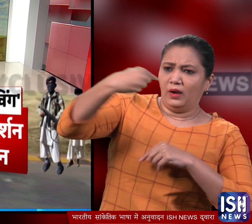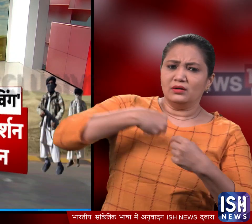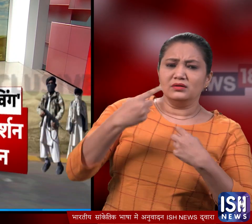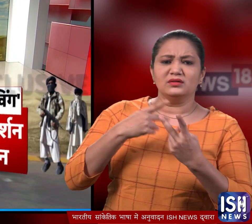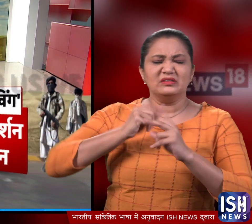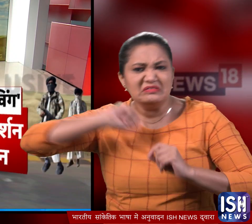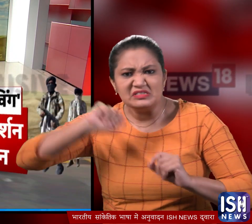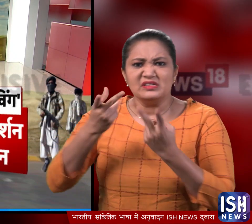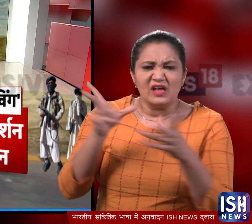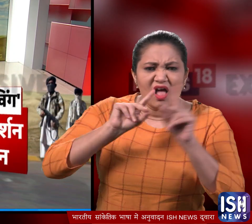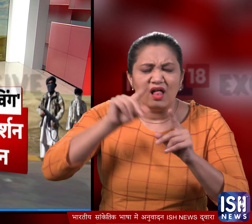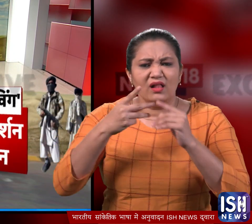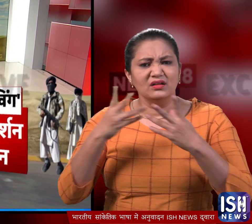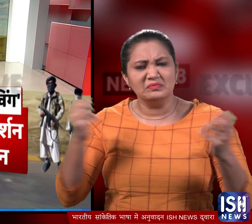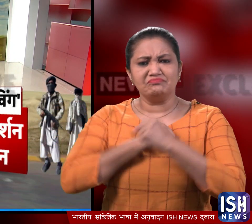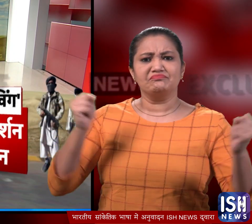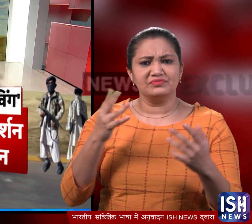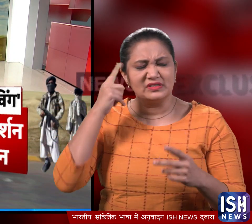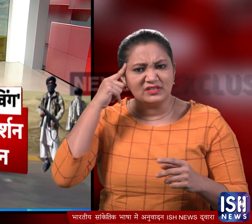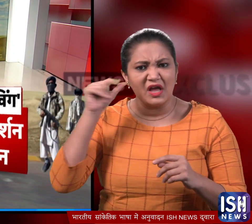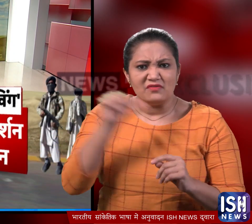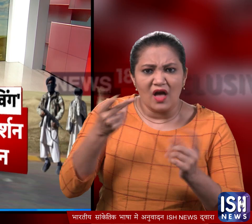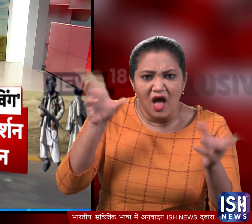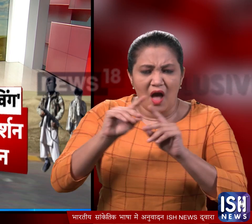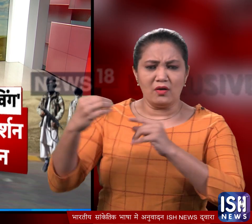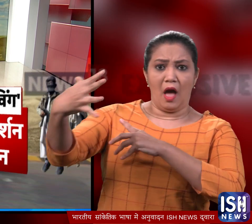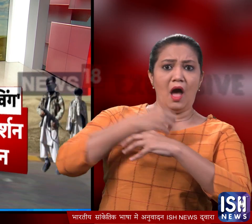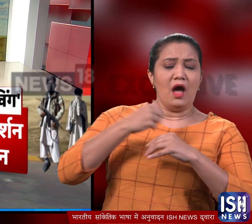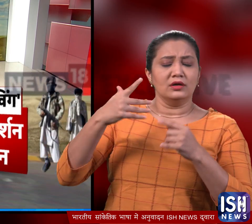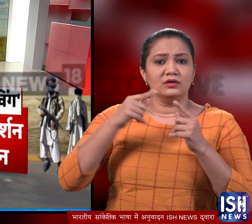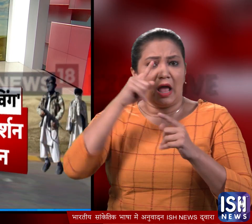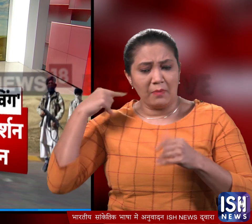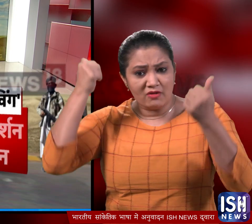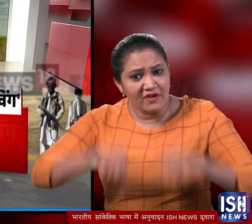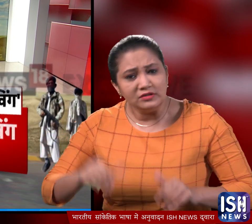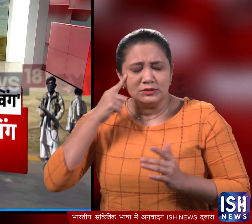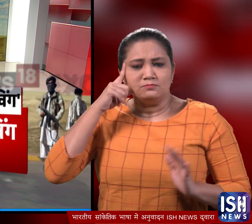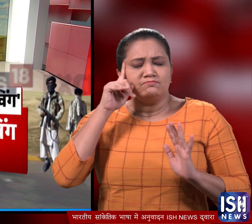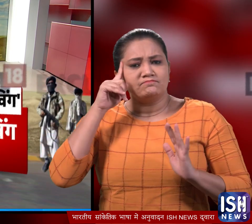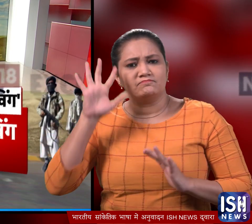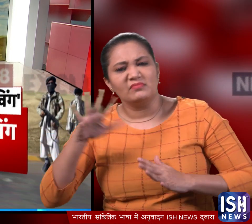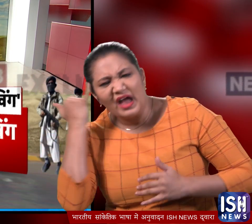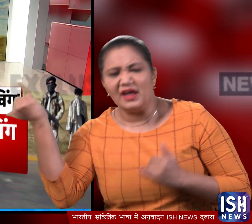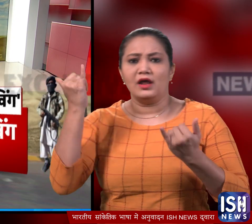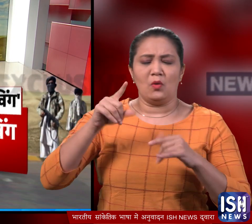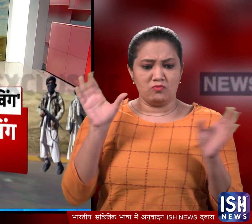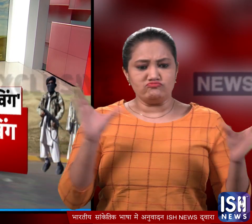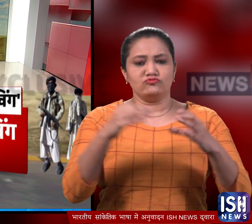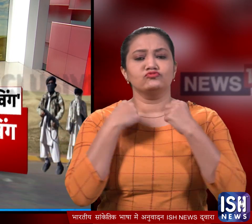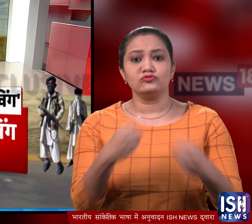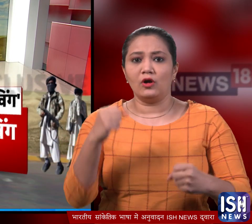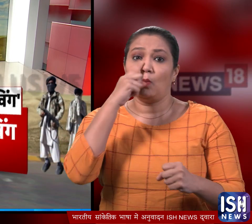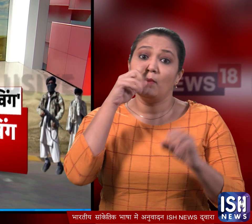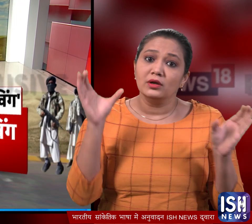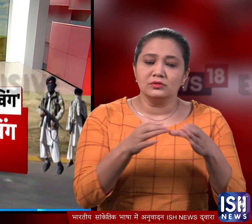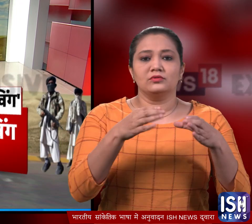बेखौफ प्रदर्शन से अफगानिस्तान में विद्रोह की चिंगारी फूटने का डर सताने लगा। इसीलिए उन्होंने एक ताकतवर महिला विंग का गठन